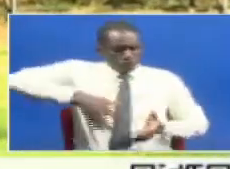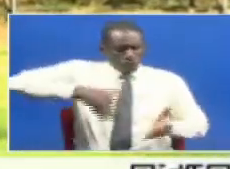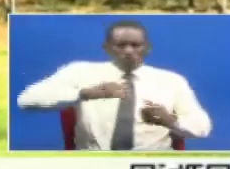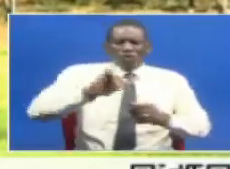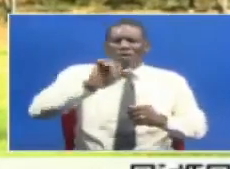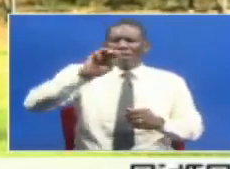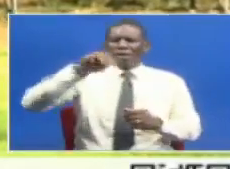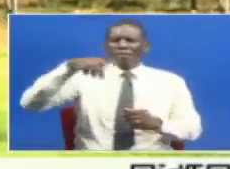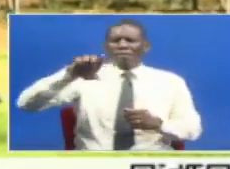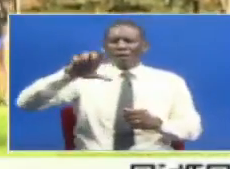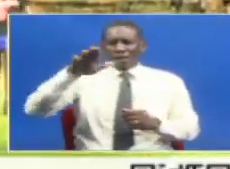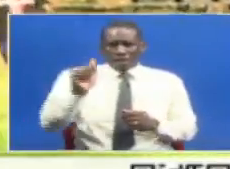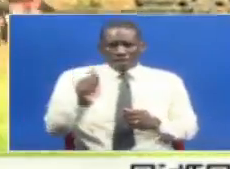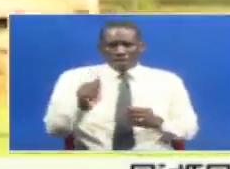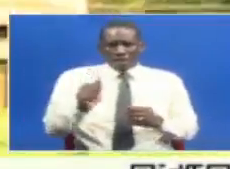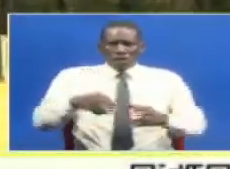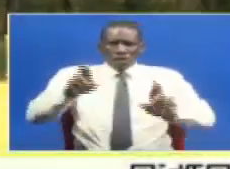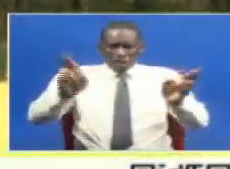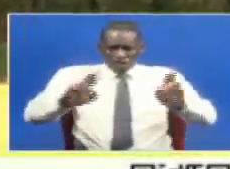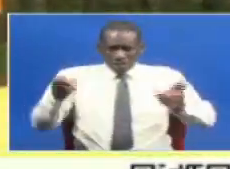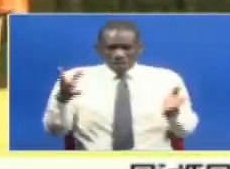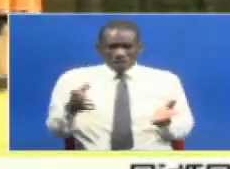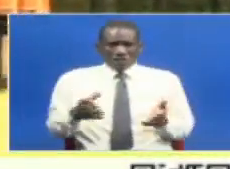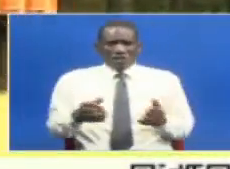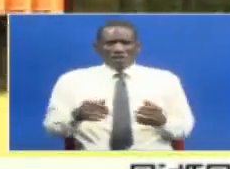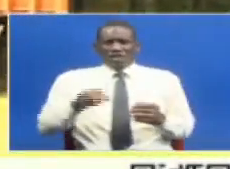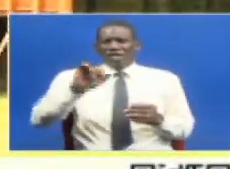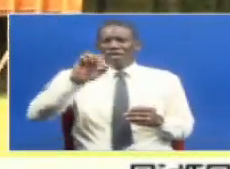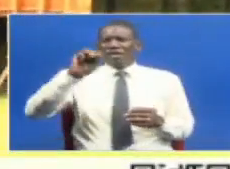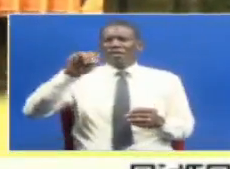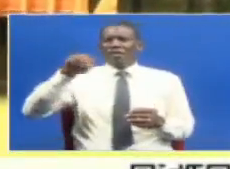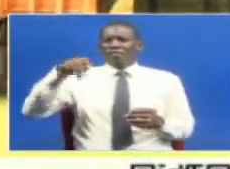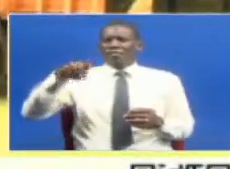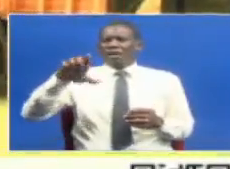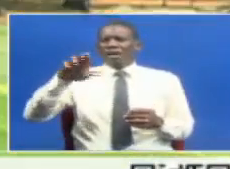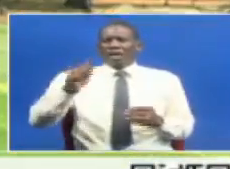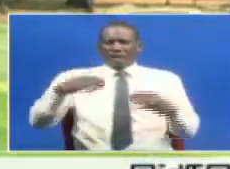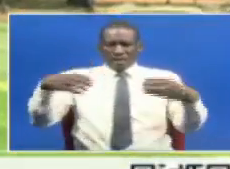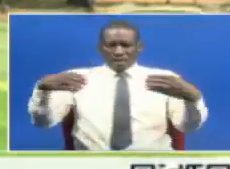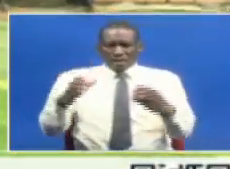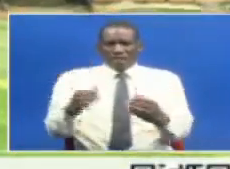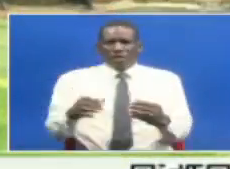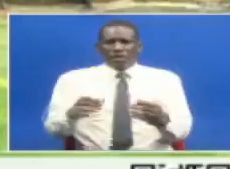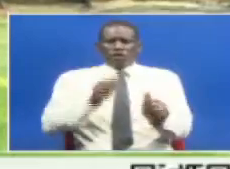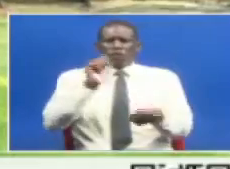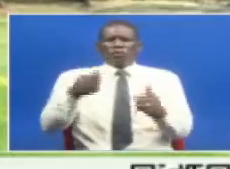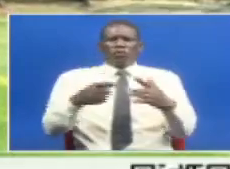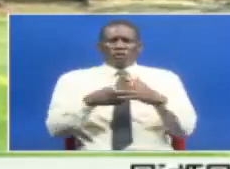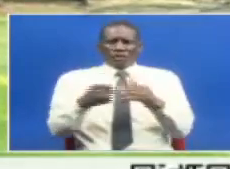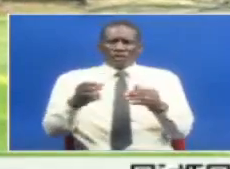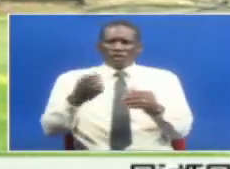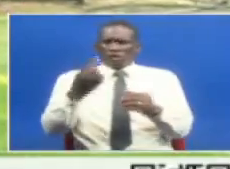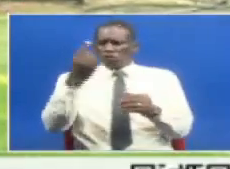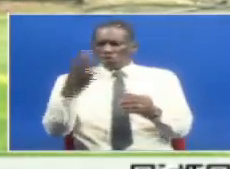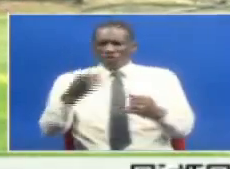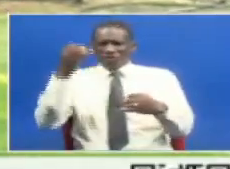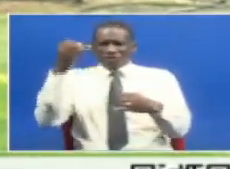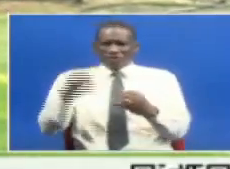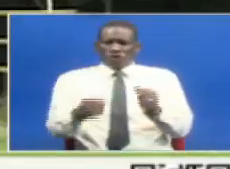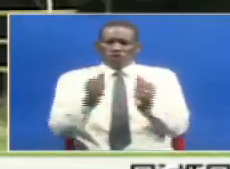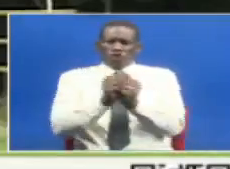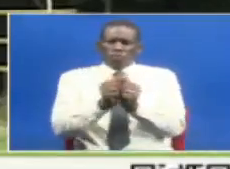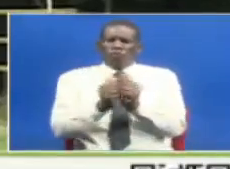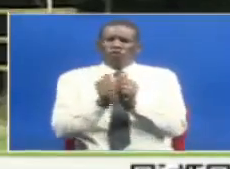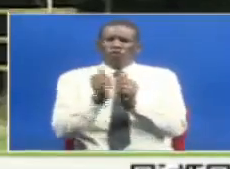floodlit yanaelekea kukamilika uwanjani Impala Club. Mechi zitaanzia awamu ya robo finali Oktoba tarehe 14 kabla ya nusu